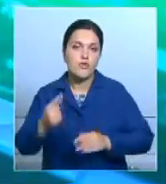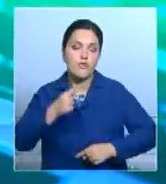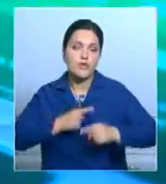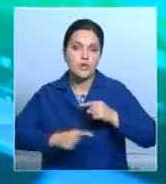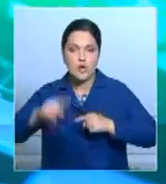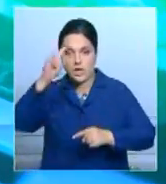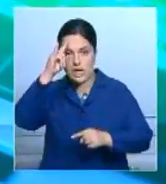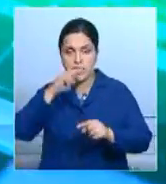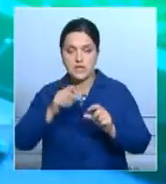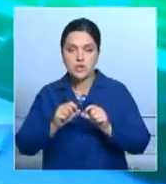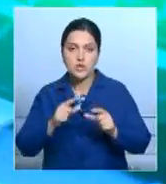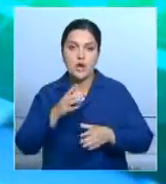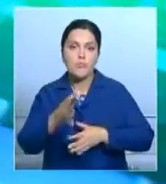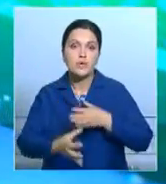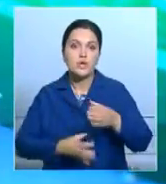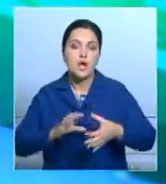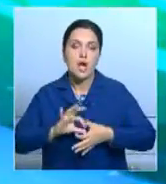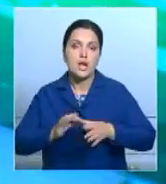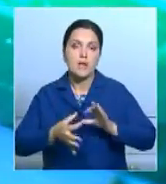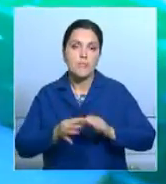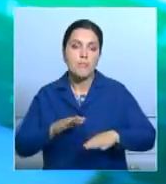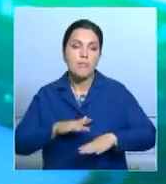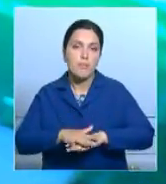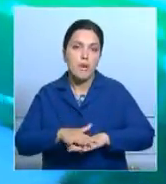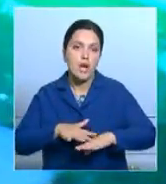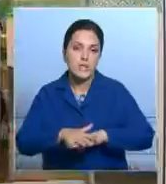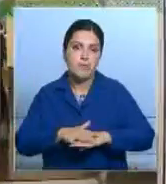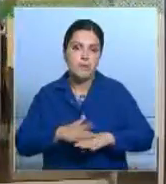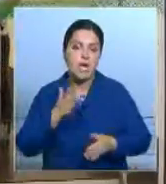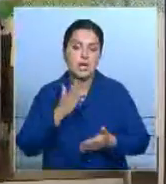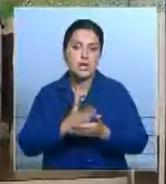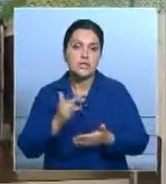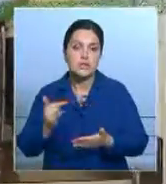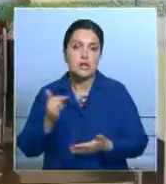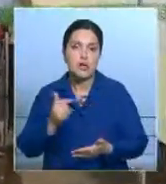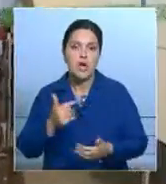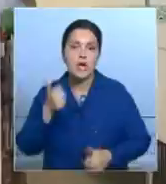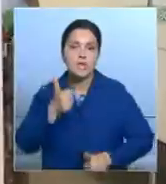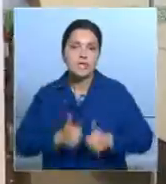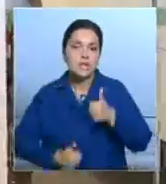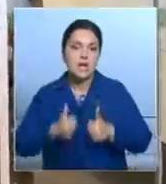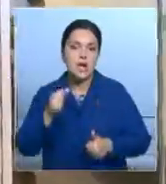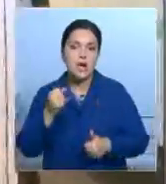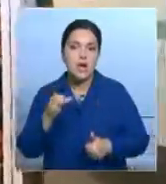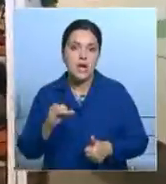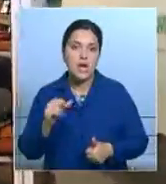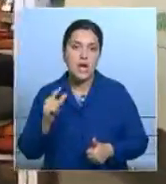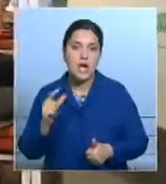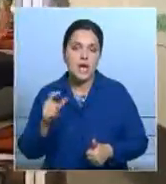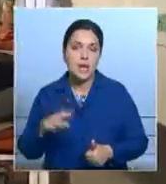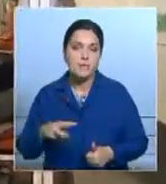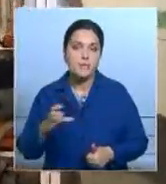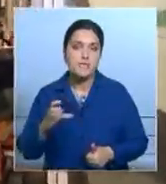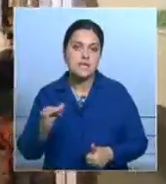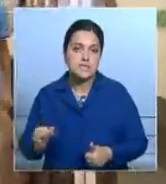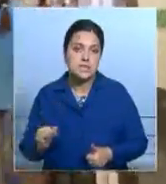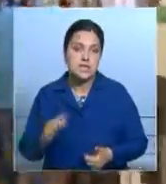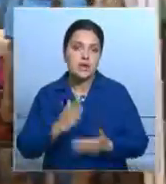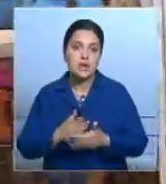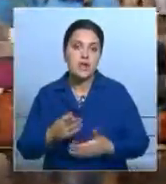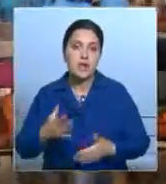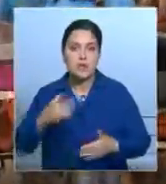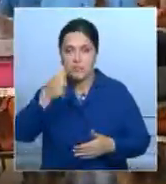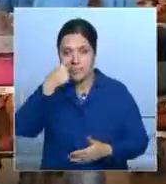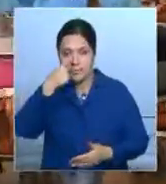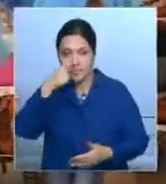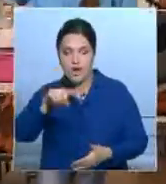вернулись казахстанские школьники с Международной олимпиады по математике. В одном из самых престижных интеллектуальных состязаний IMC, прошедшем на